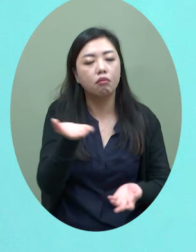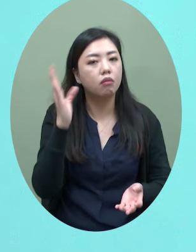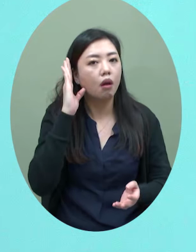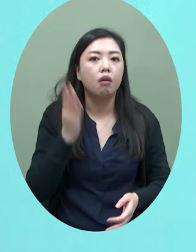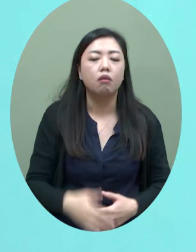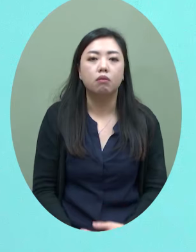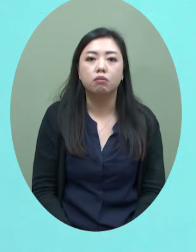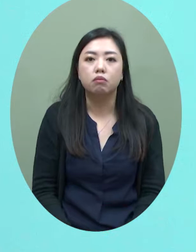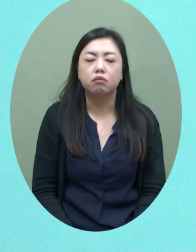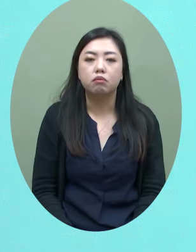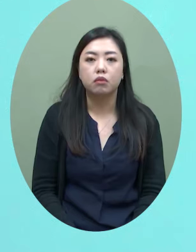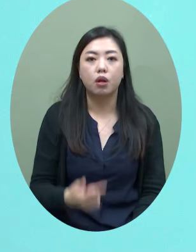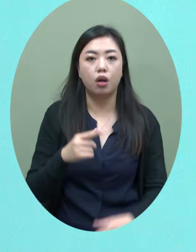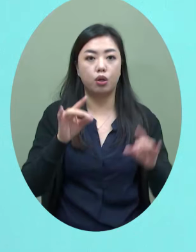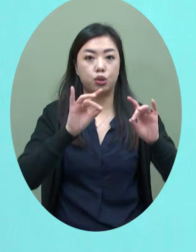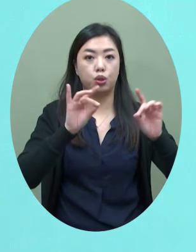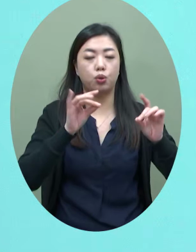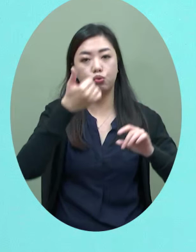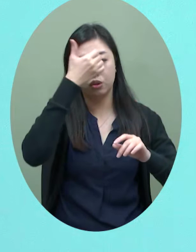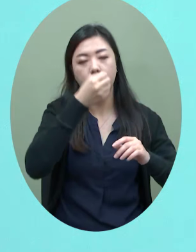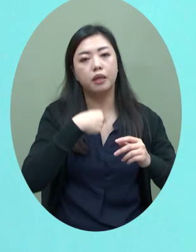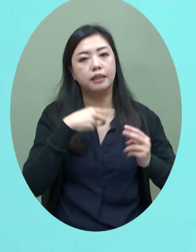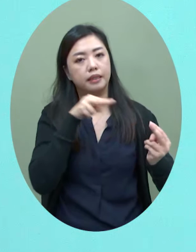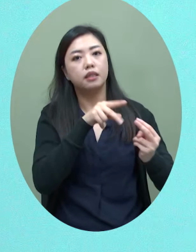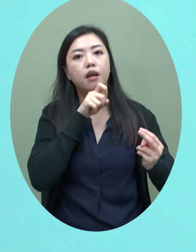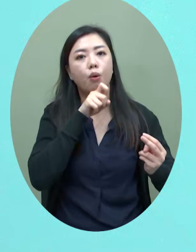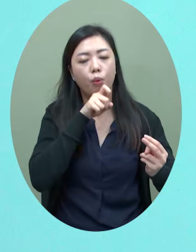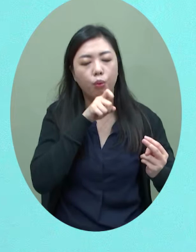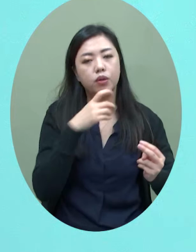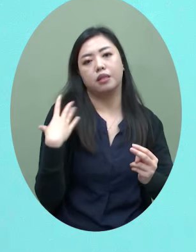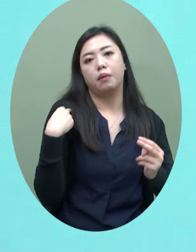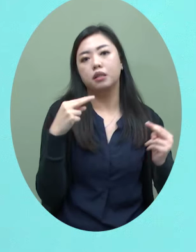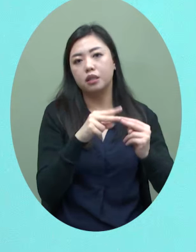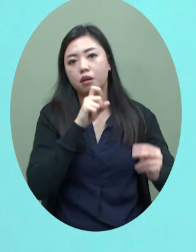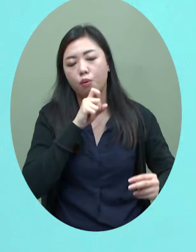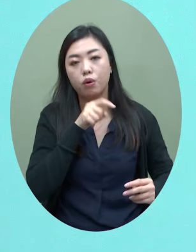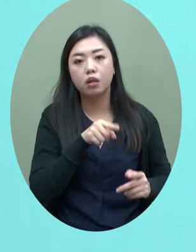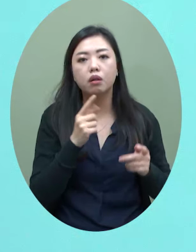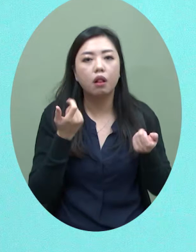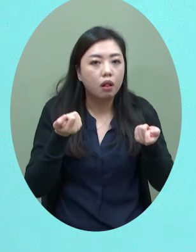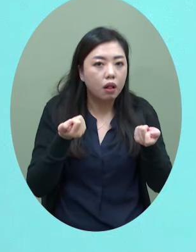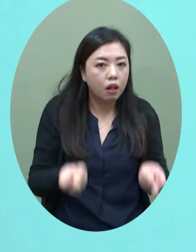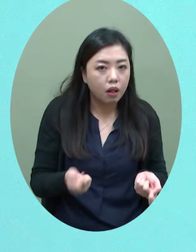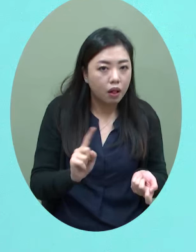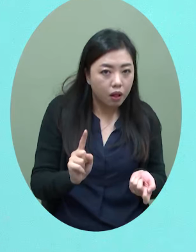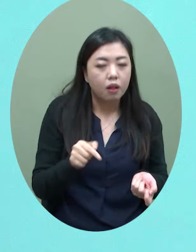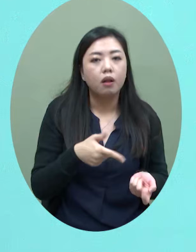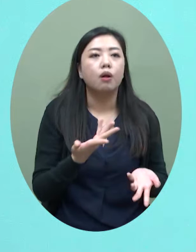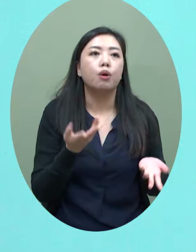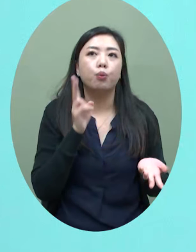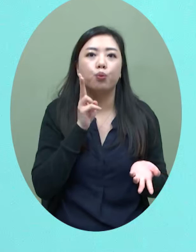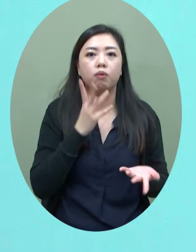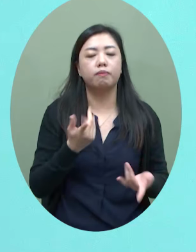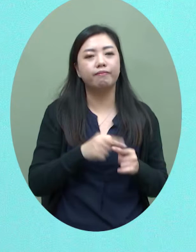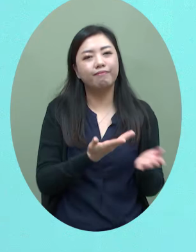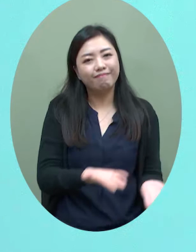以我是見過張主任的，我昨晚是見過張主任的，但純粹都是盡地